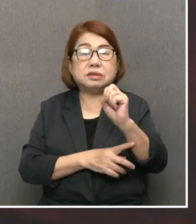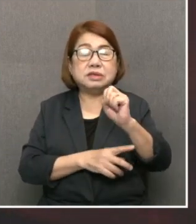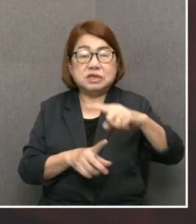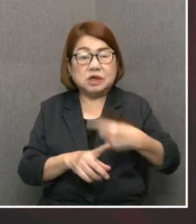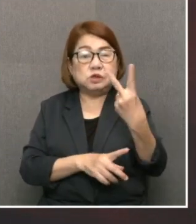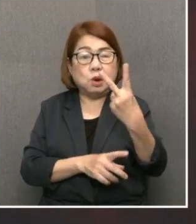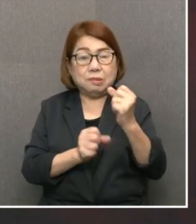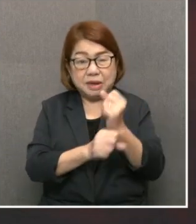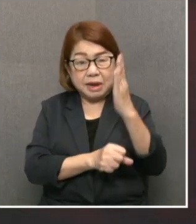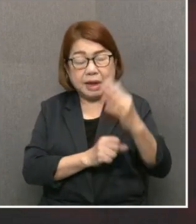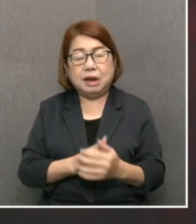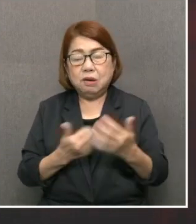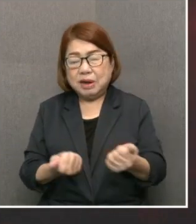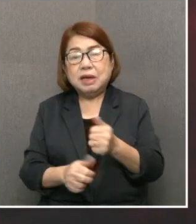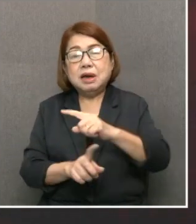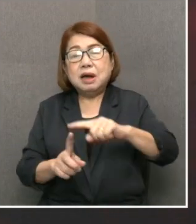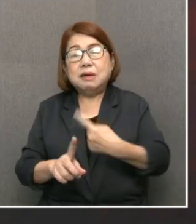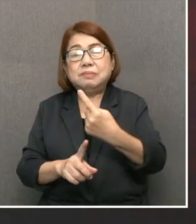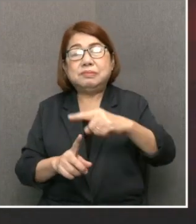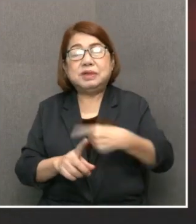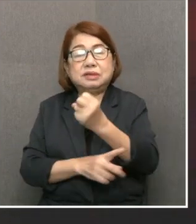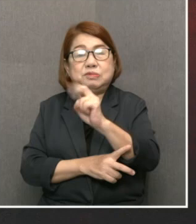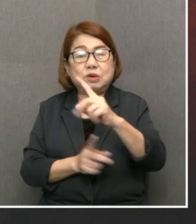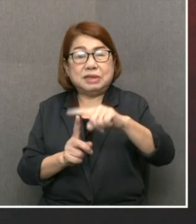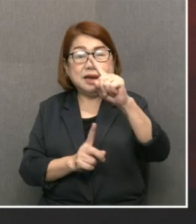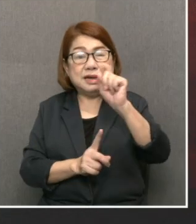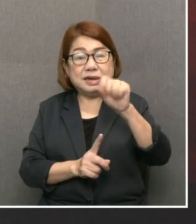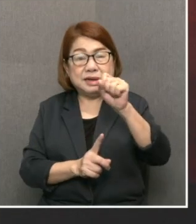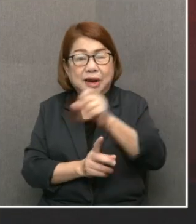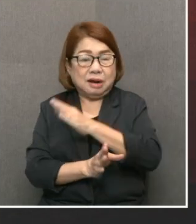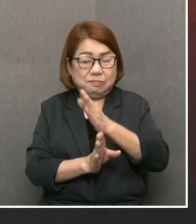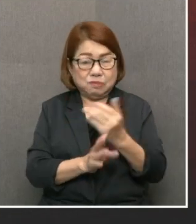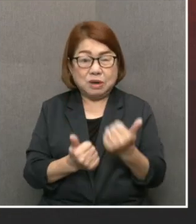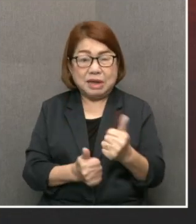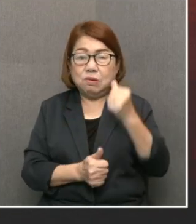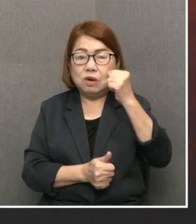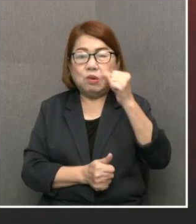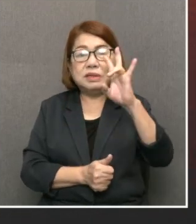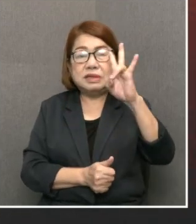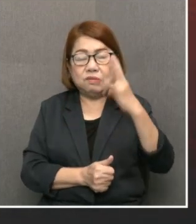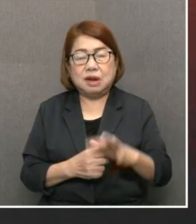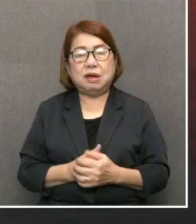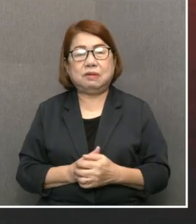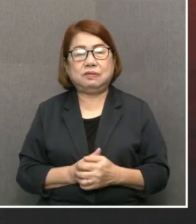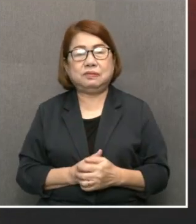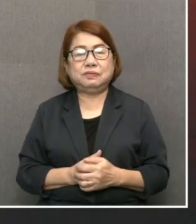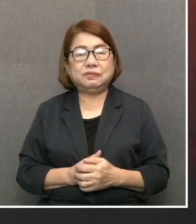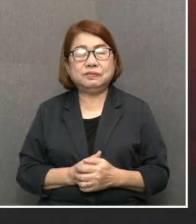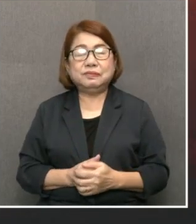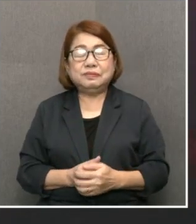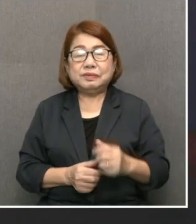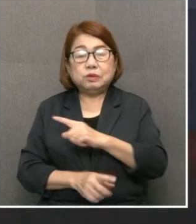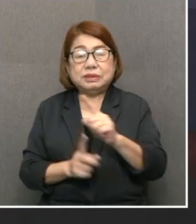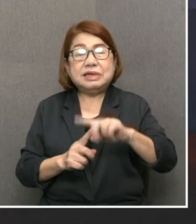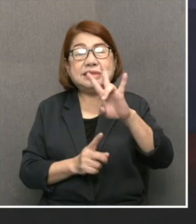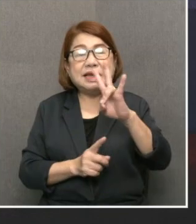อนนี้นะคะผ่านมาแล้ว7วันค่ะเริ่มลงทะเบียนกันมาอย่างที่คุณนิวบอกไปก็คือ1ธันวาคมนับตัวเลขมาจนถึง7ธันวาคมนะคะเป็นตัวเลขที่กร